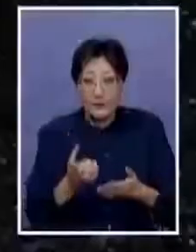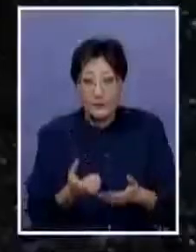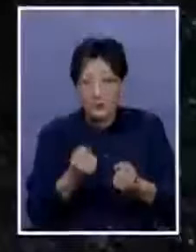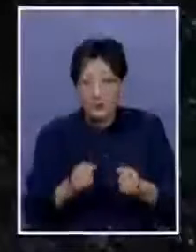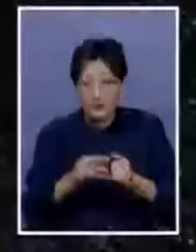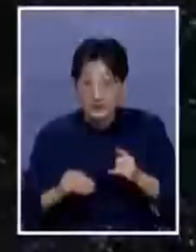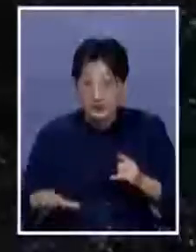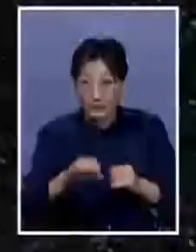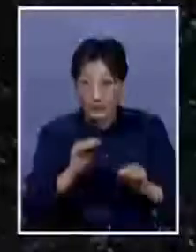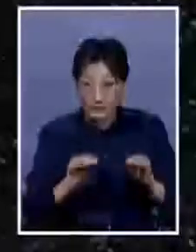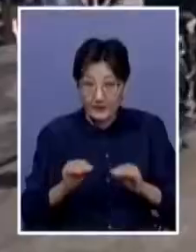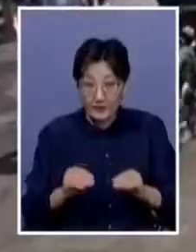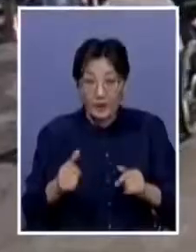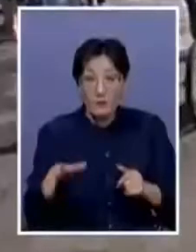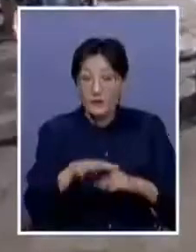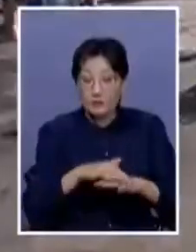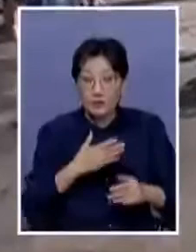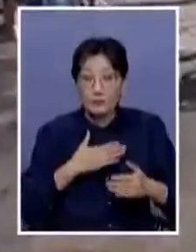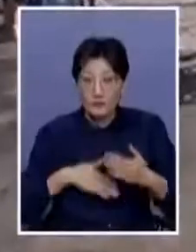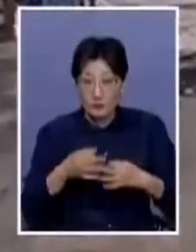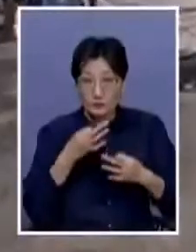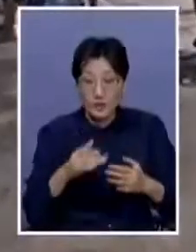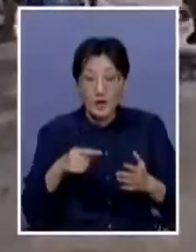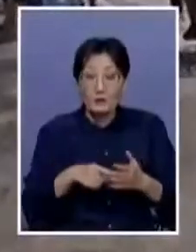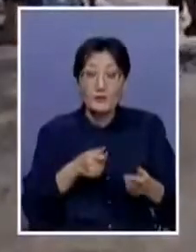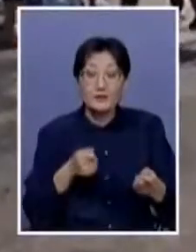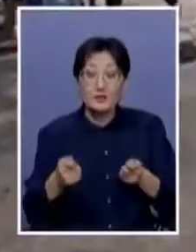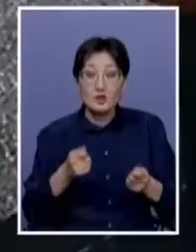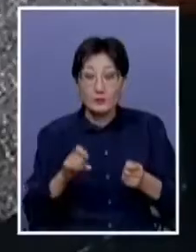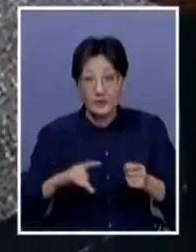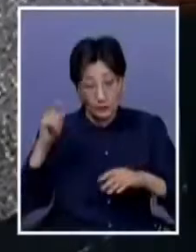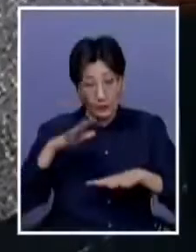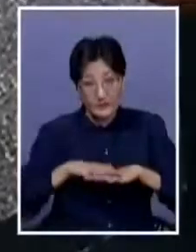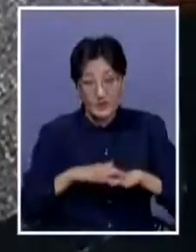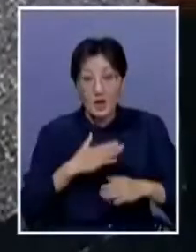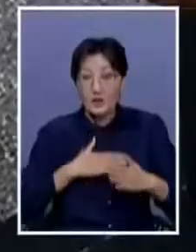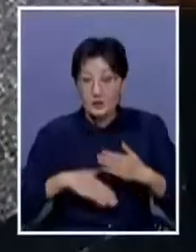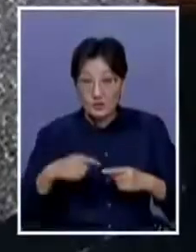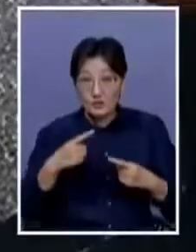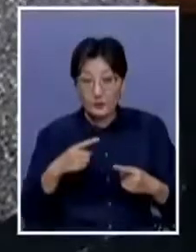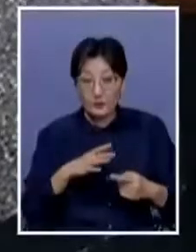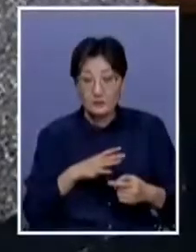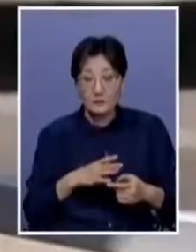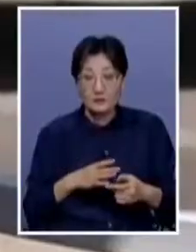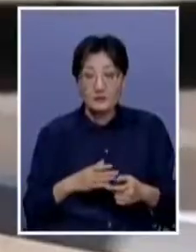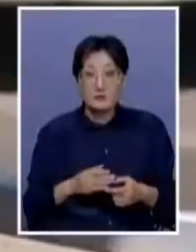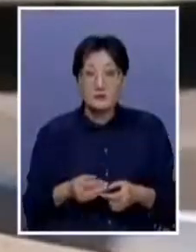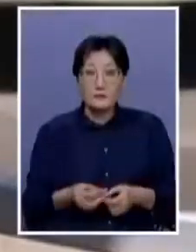жақсарғаны көпшілік көңілінен шықты. Олар өз кезегінде қала басшылығы мен аудан әкімдігіне ризашылықтарын білдіруде.